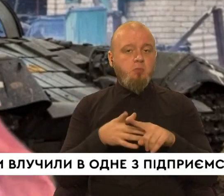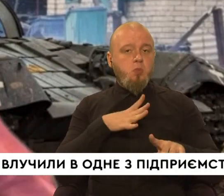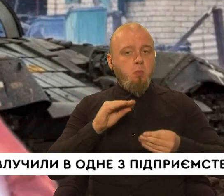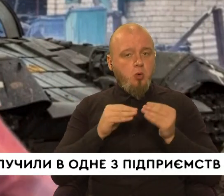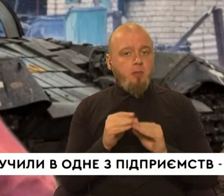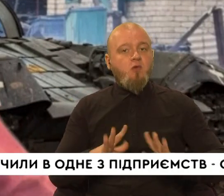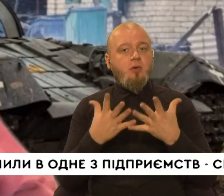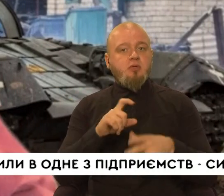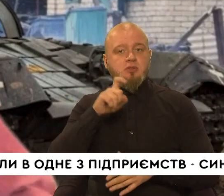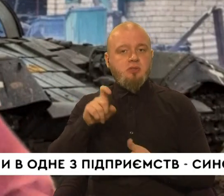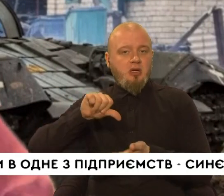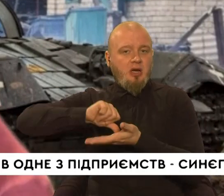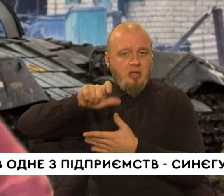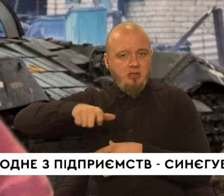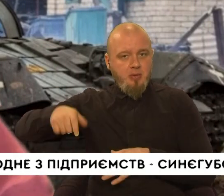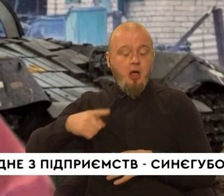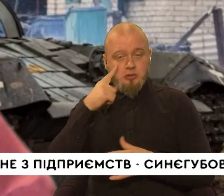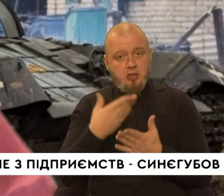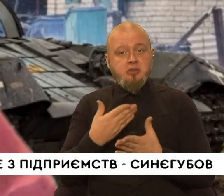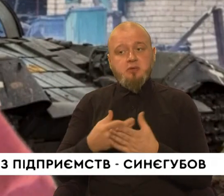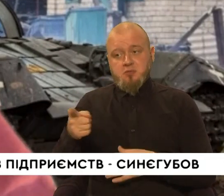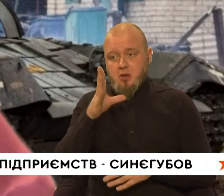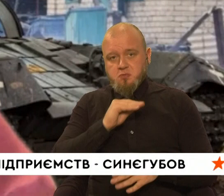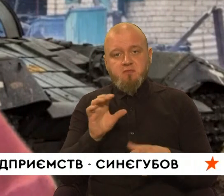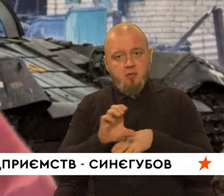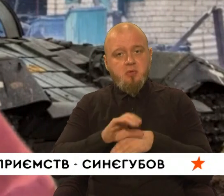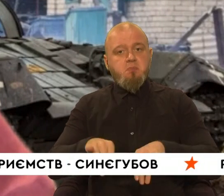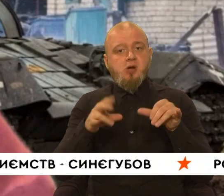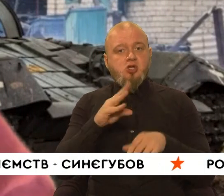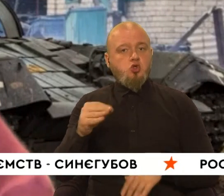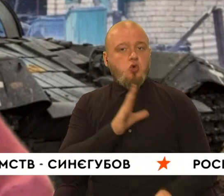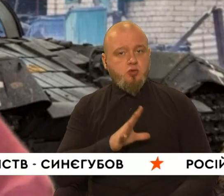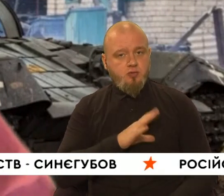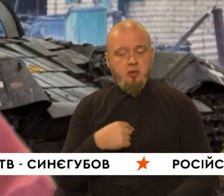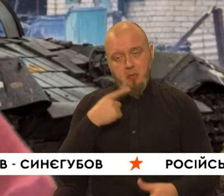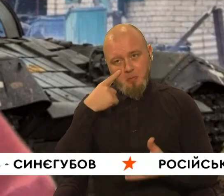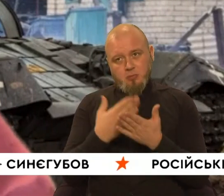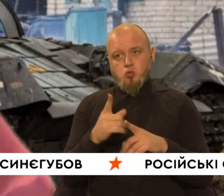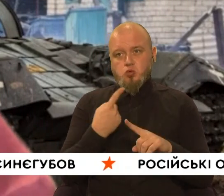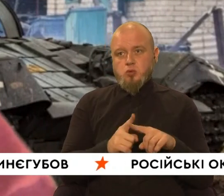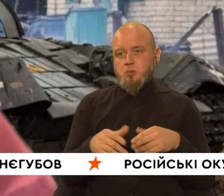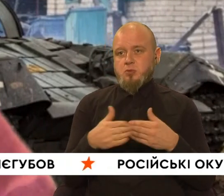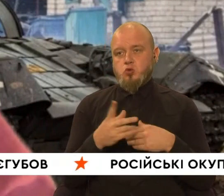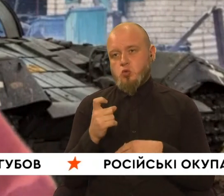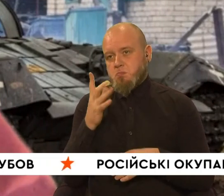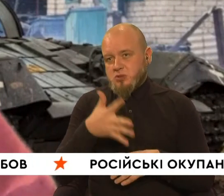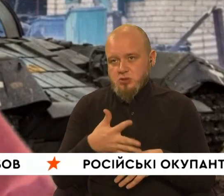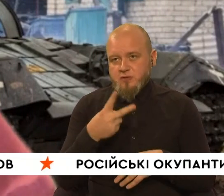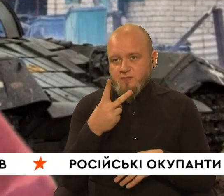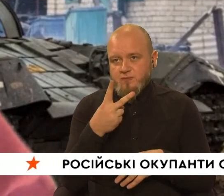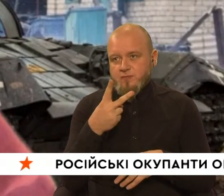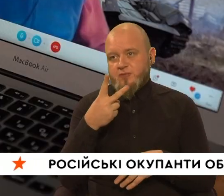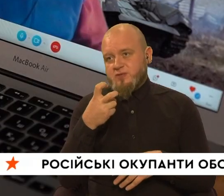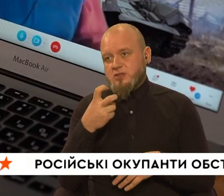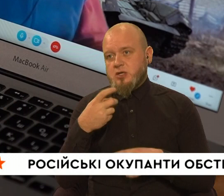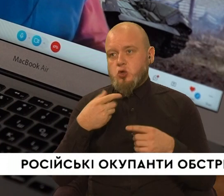у випадку з іранцями. Але, здається, вони змозі виробляти їх більше, ніж очікувалося. Я припускаю, що це близько 150-200